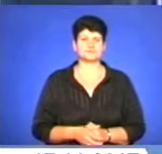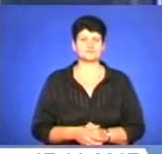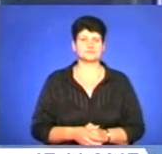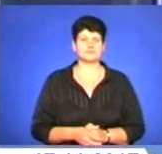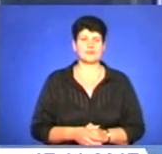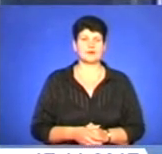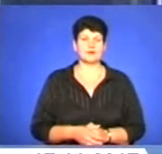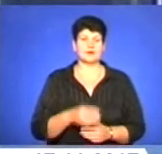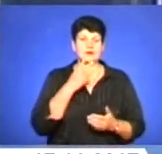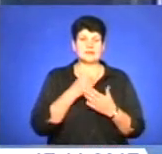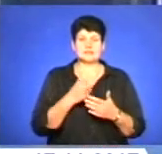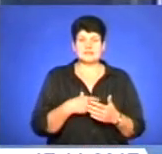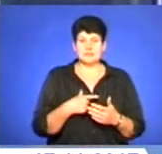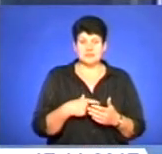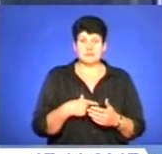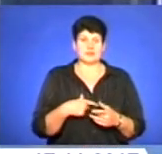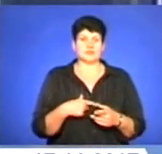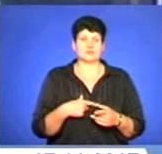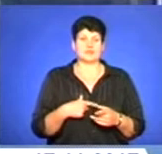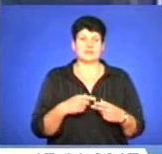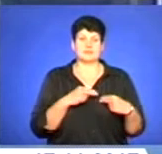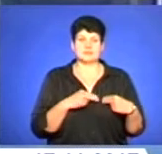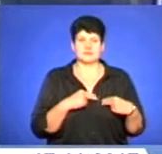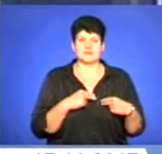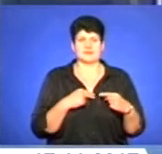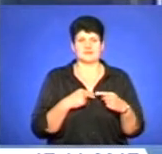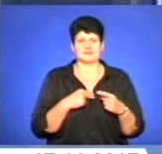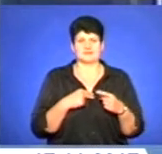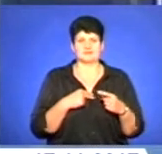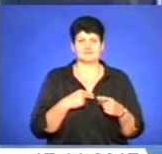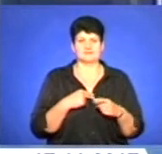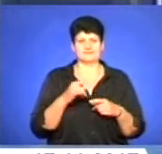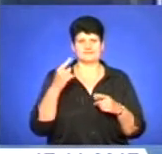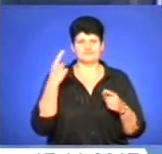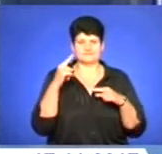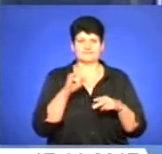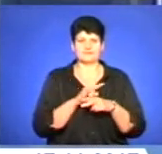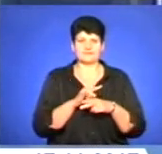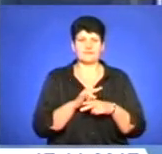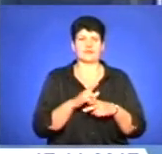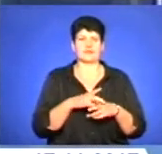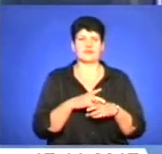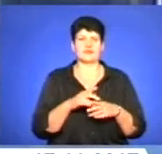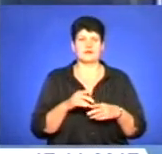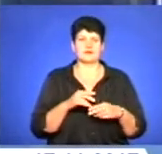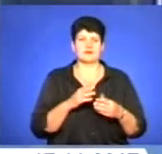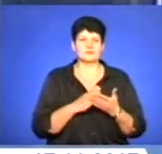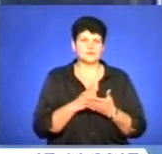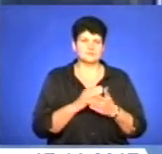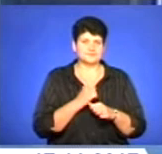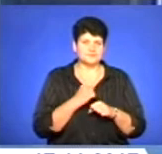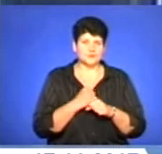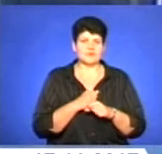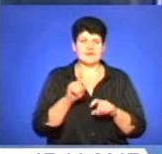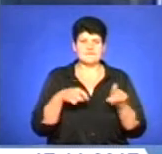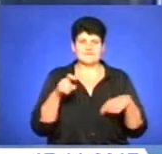Видаючи себе за співробітницю газової служби чи інших комунальних підприємств, шахрайка з Київщини виманювала гроші. В нашій області її